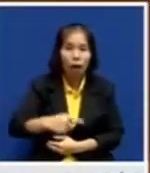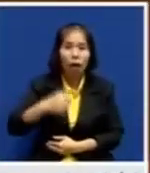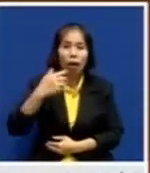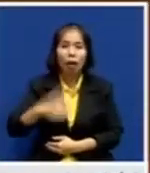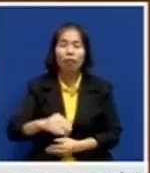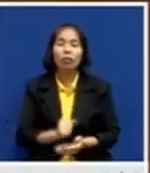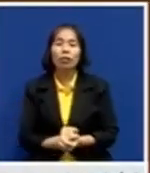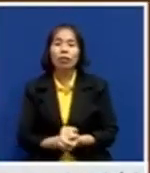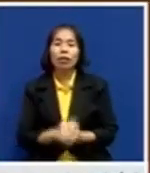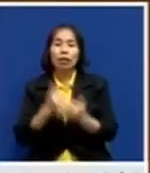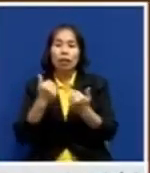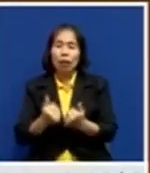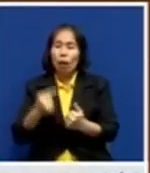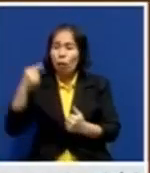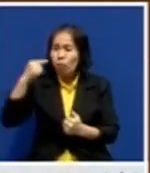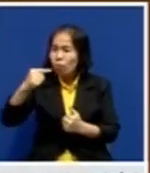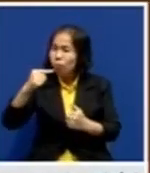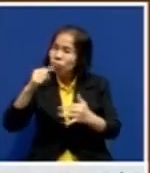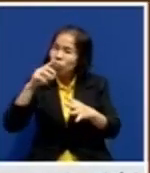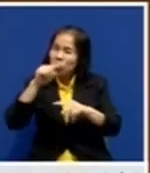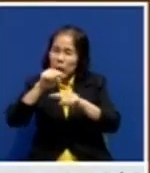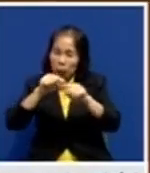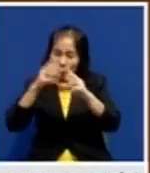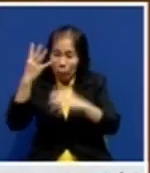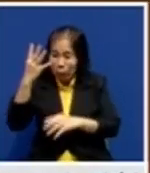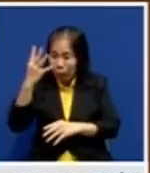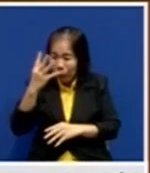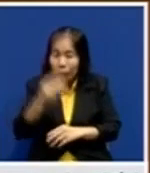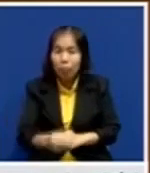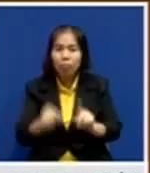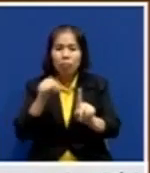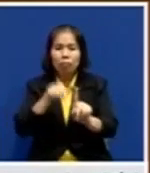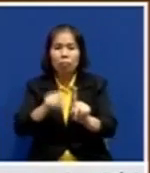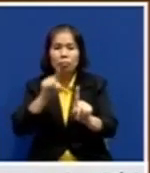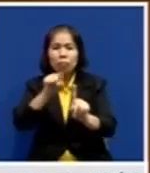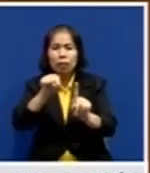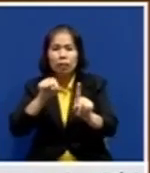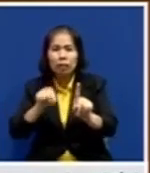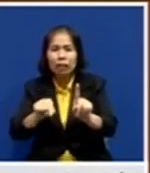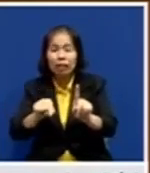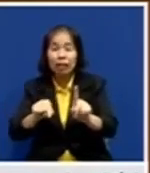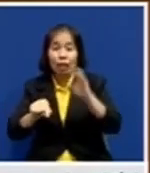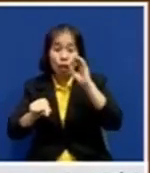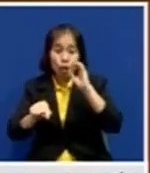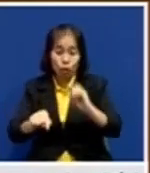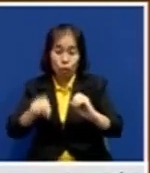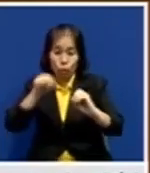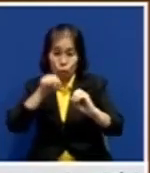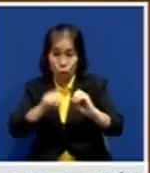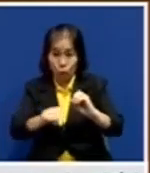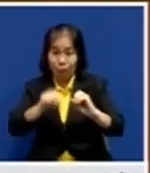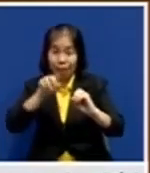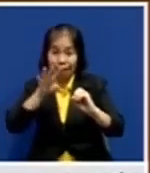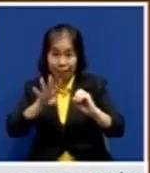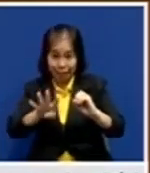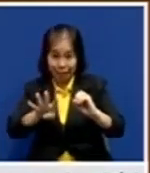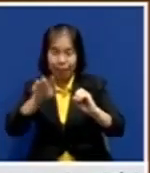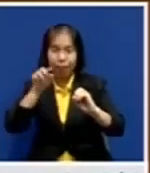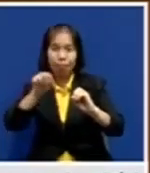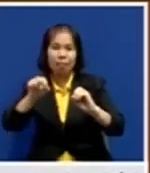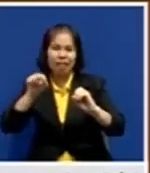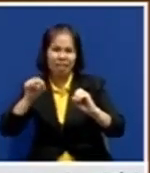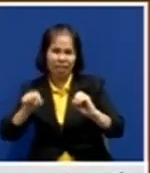มันลงมาเหลือแค่ 1% แล้วมันลงมาติดลบที่ 0.4 ในไตรมาส